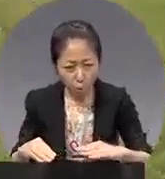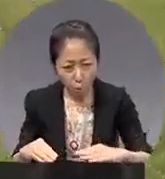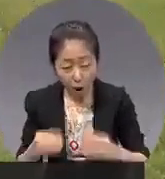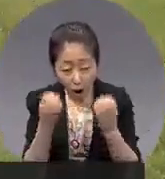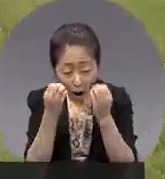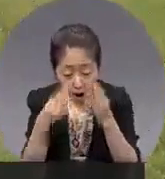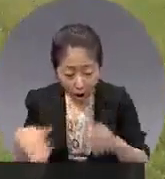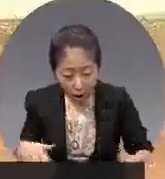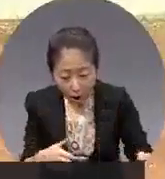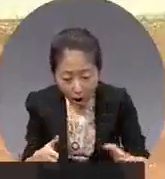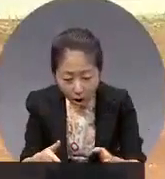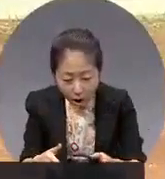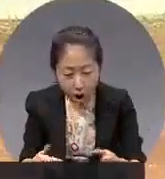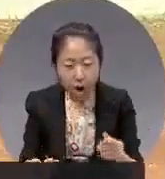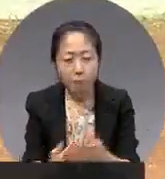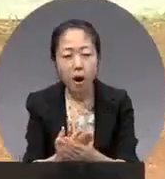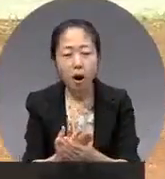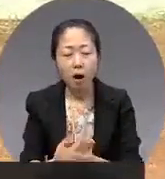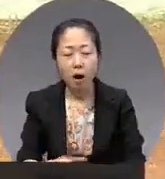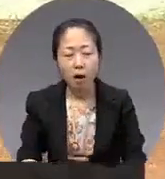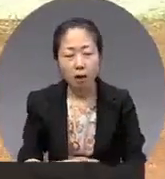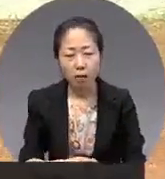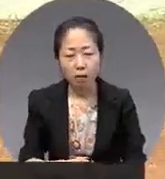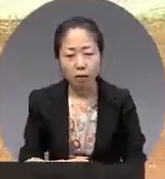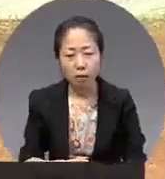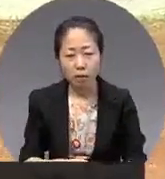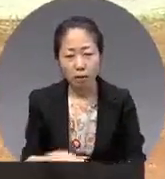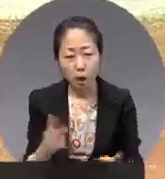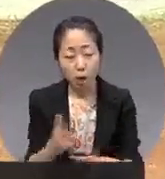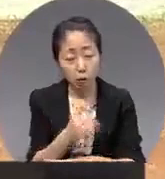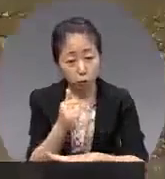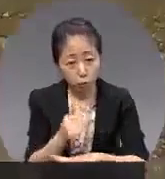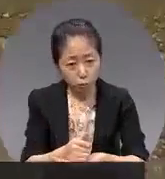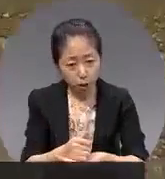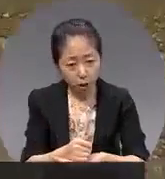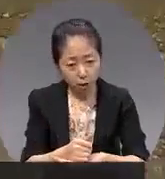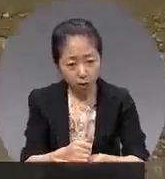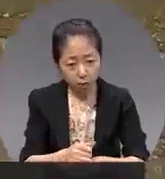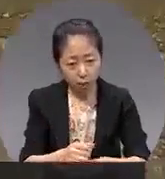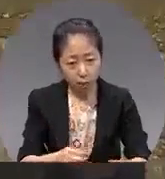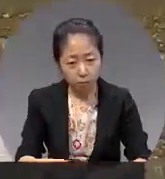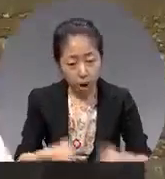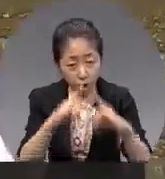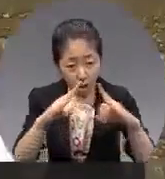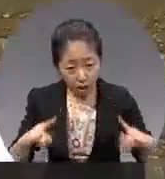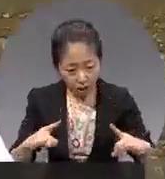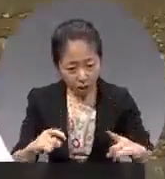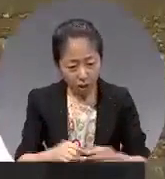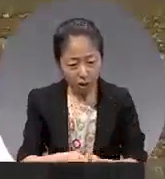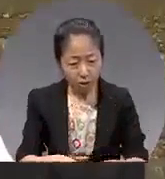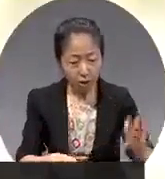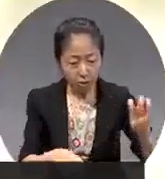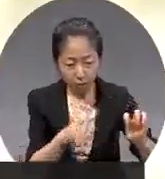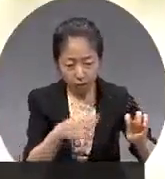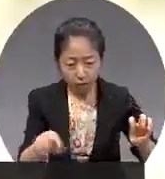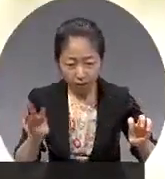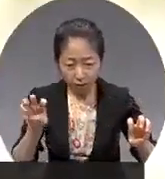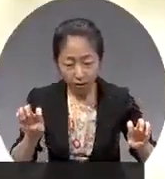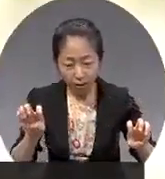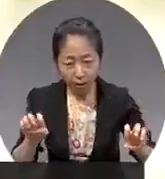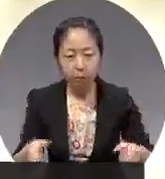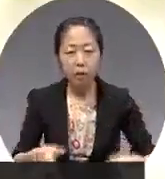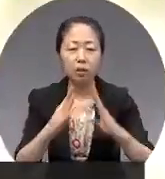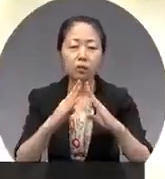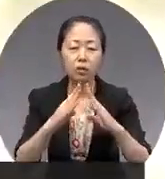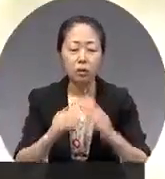생겼습니다 주말이면 텐트가 30에서 40개씩 설치되는데 보다 못한 주민들은 마을 입구의 직접